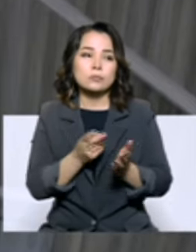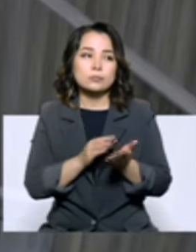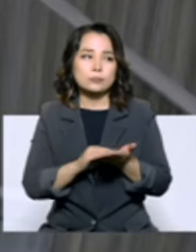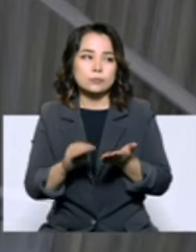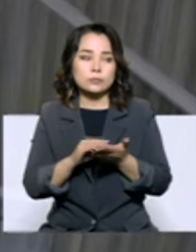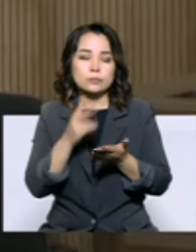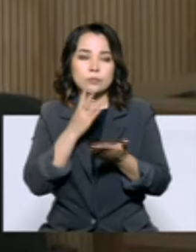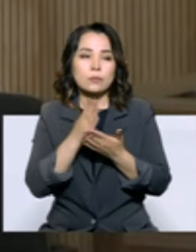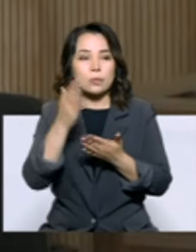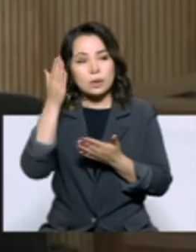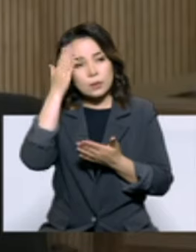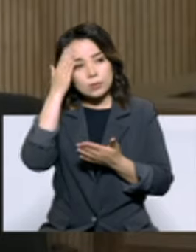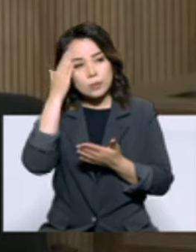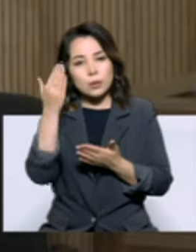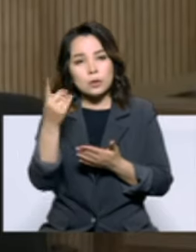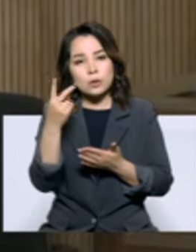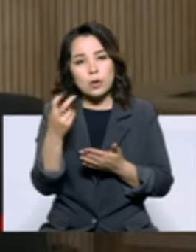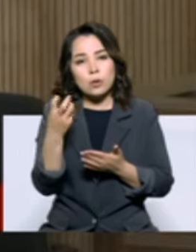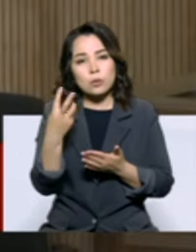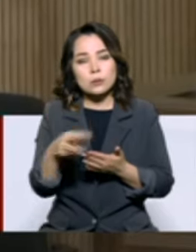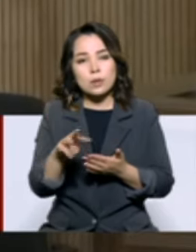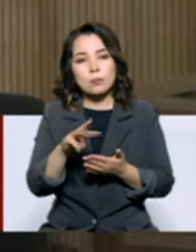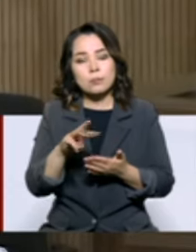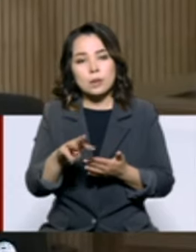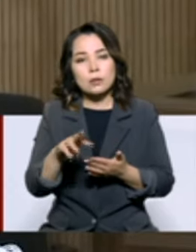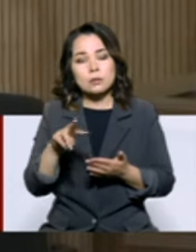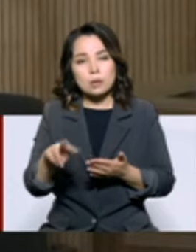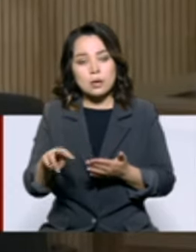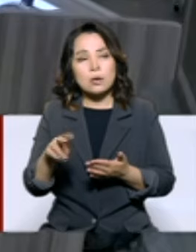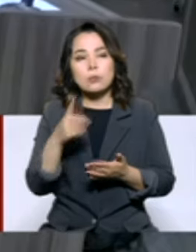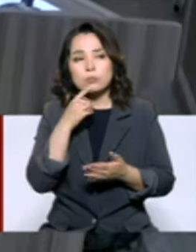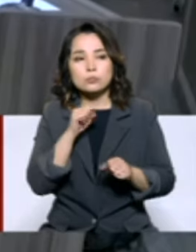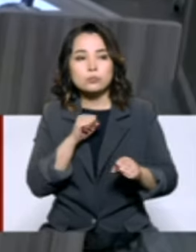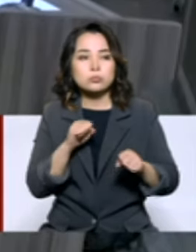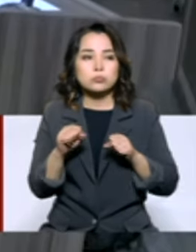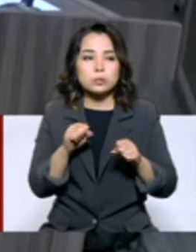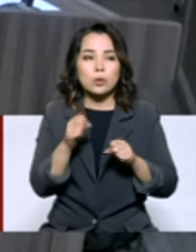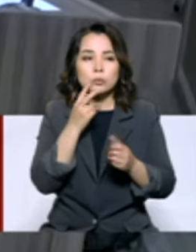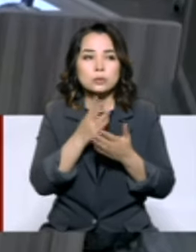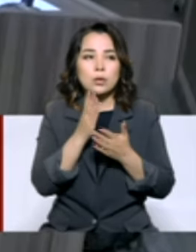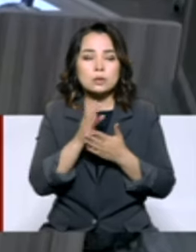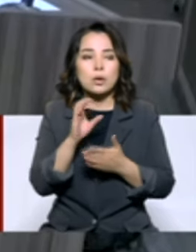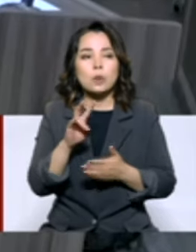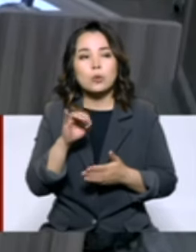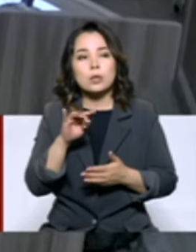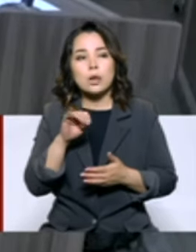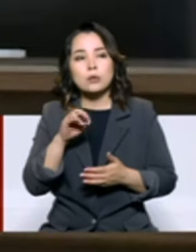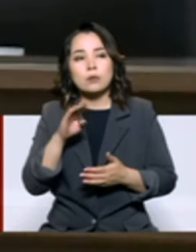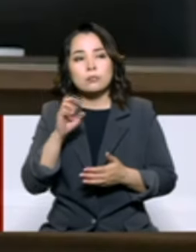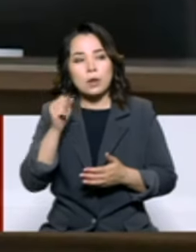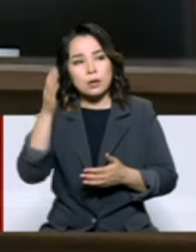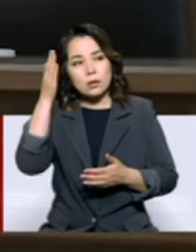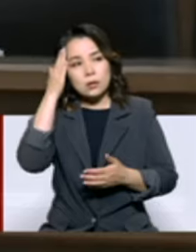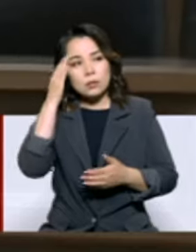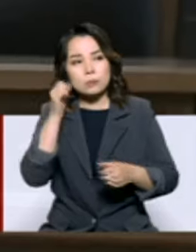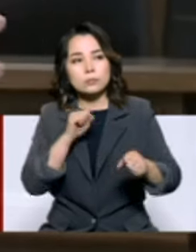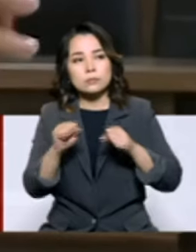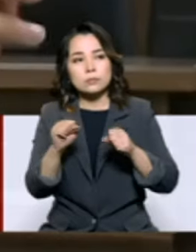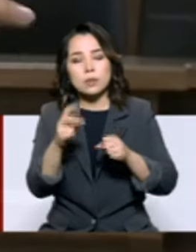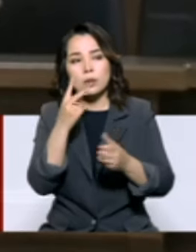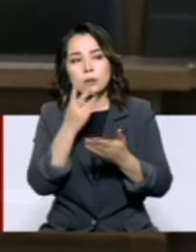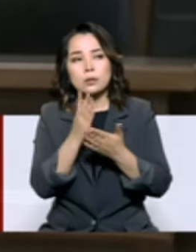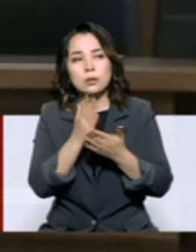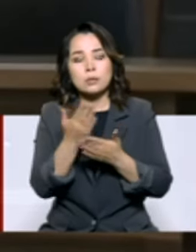шығып, миында 230 миллилитр қан ұйған деп көрсетуі, Салтанат Нүкенованың басынан қандай соққылар